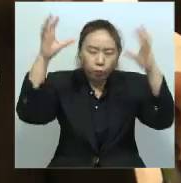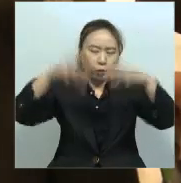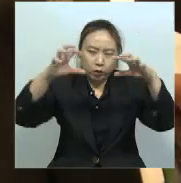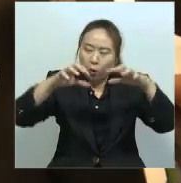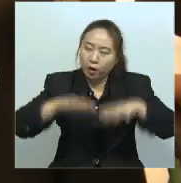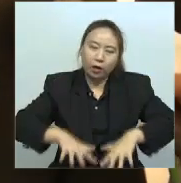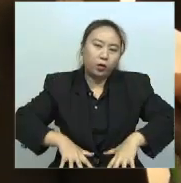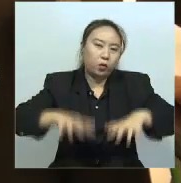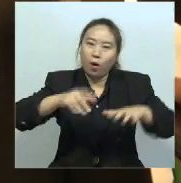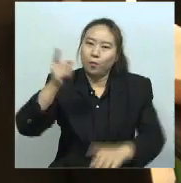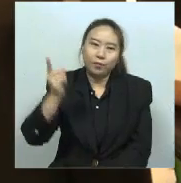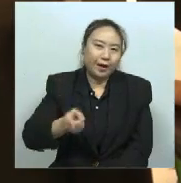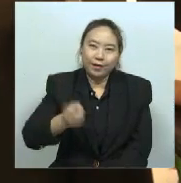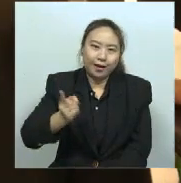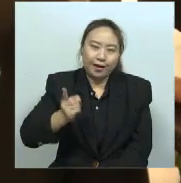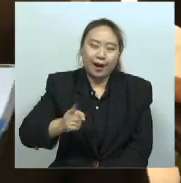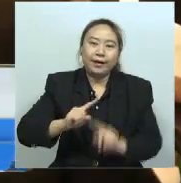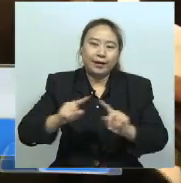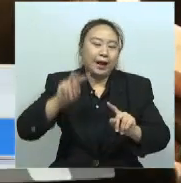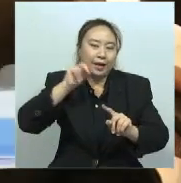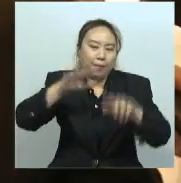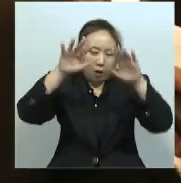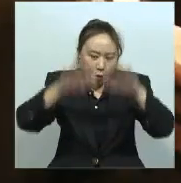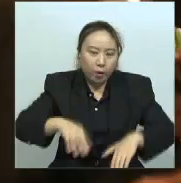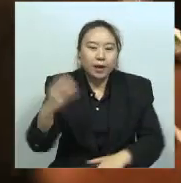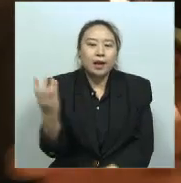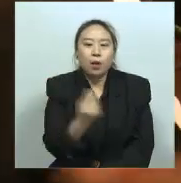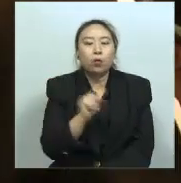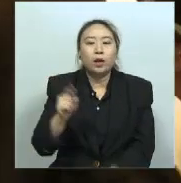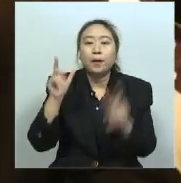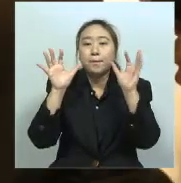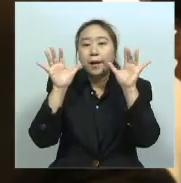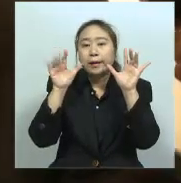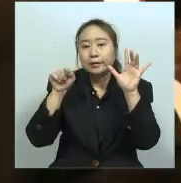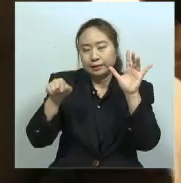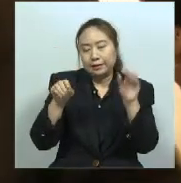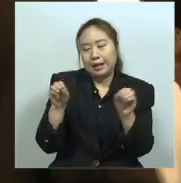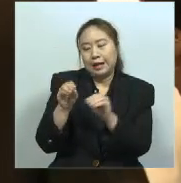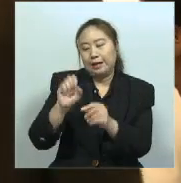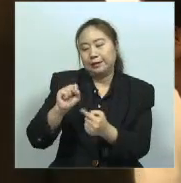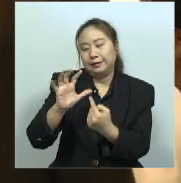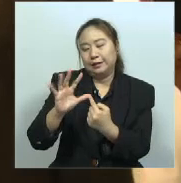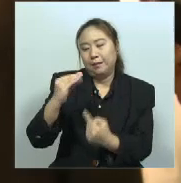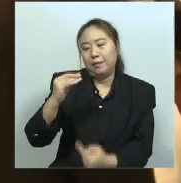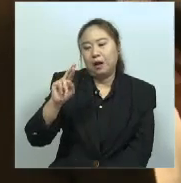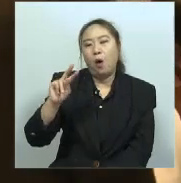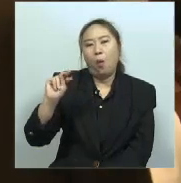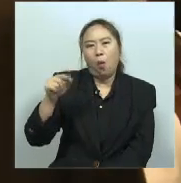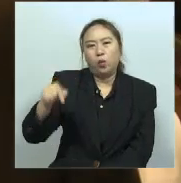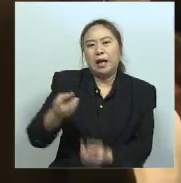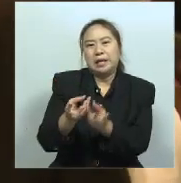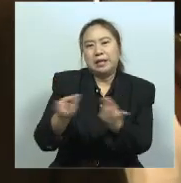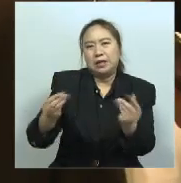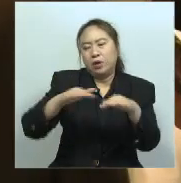แต่ว่ามันก็คงระบายได้เร็วคือแถวแบริ่งที่ติดกับสำโรงอ่ะที่มันลุ่มตรงนั้นน่ะที่อื่น